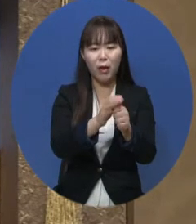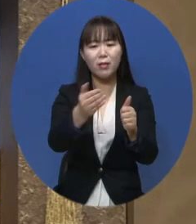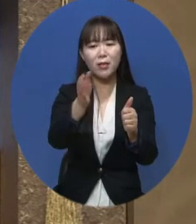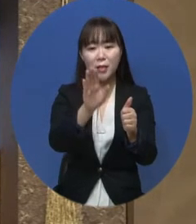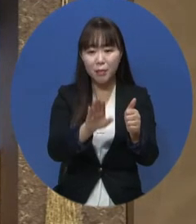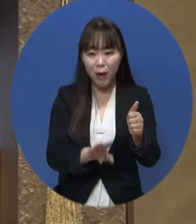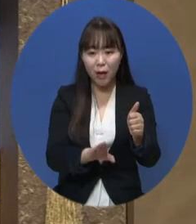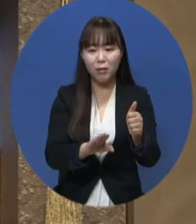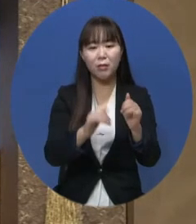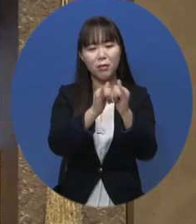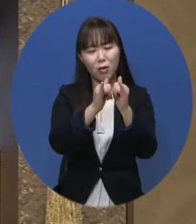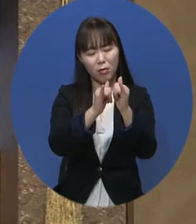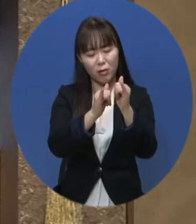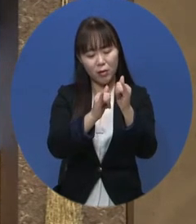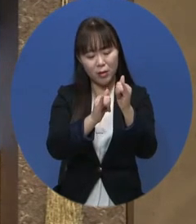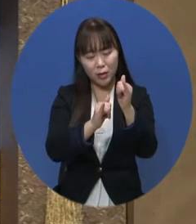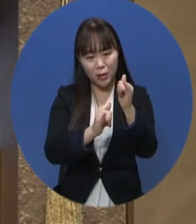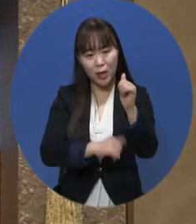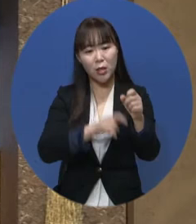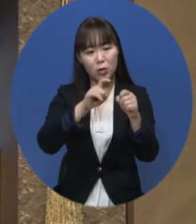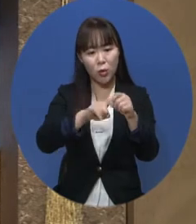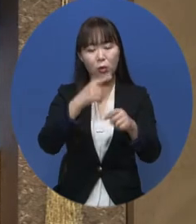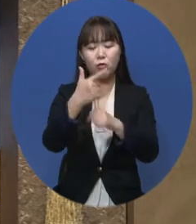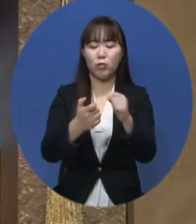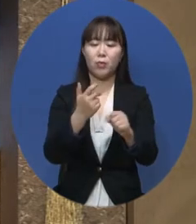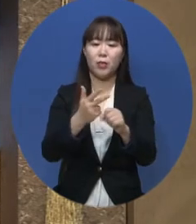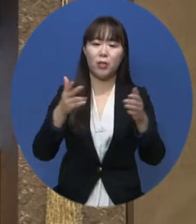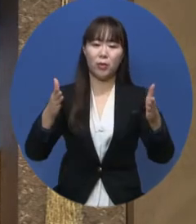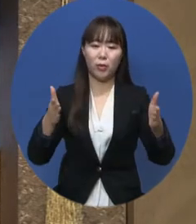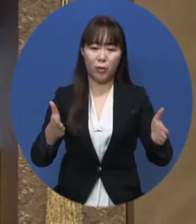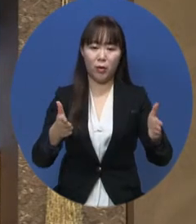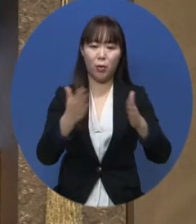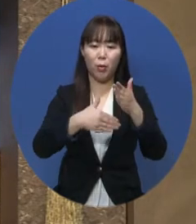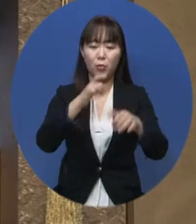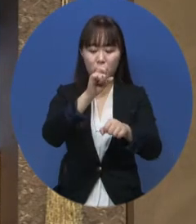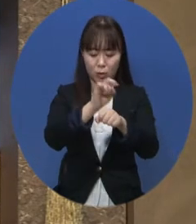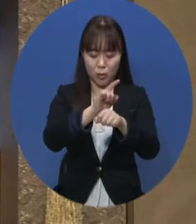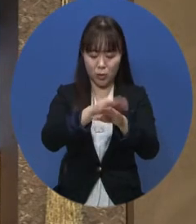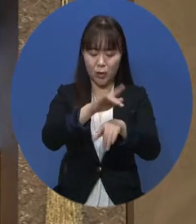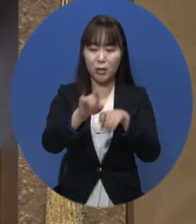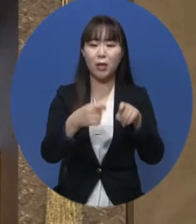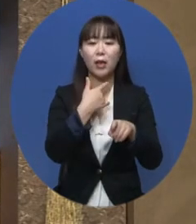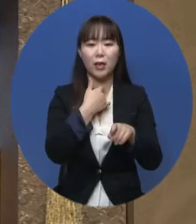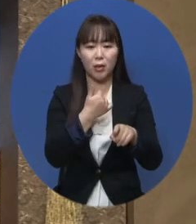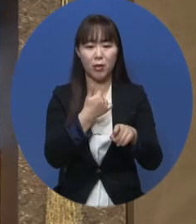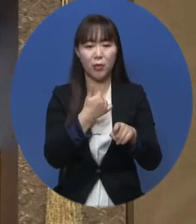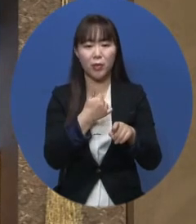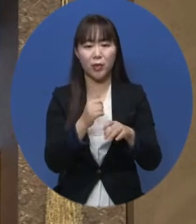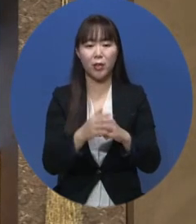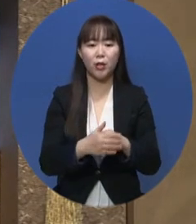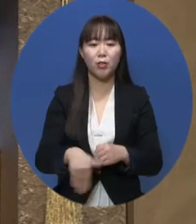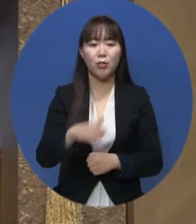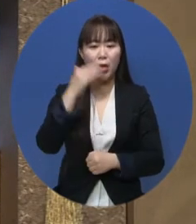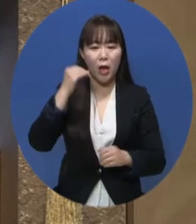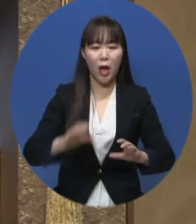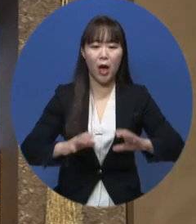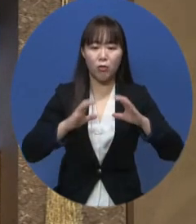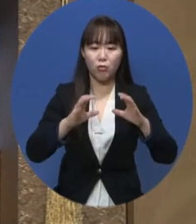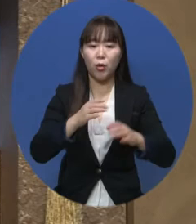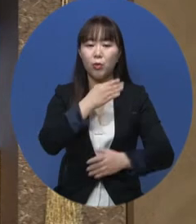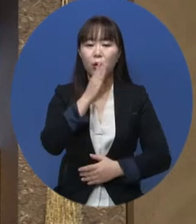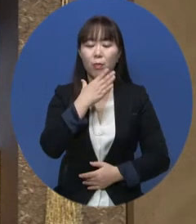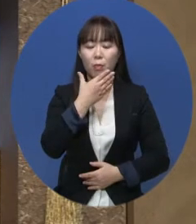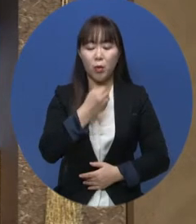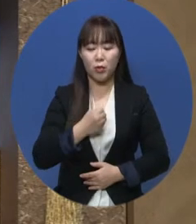했지만 역사적으로 지난 67년 동안 공공성을 실현해 온 저희 한국 노인 복지